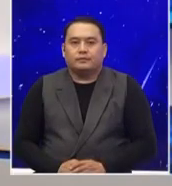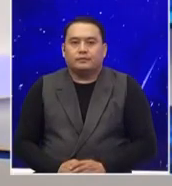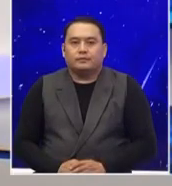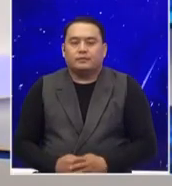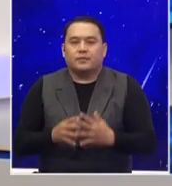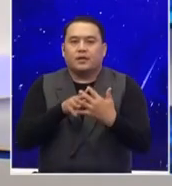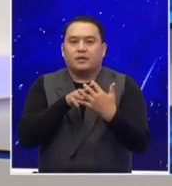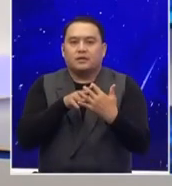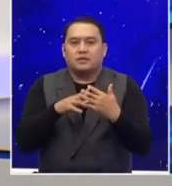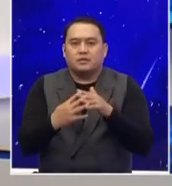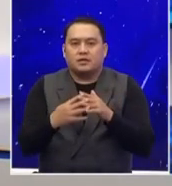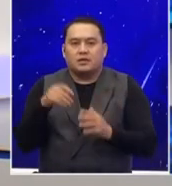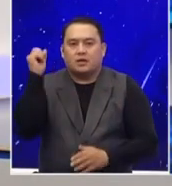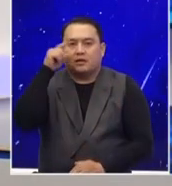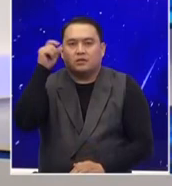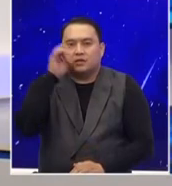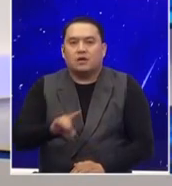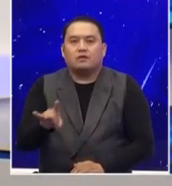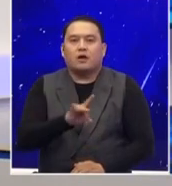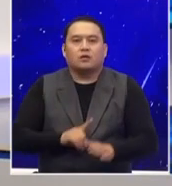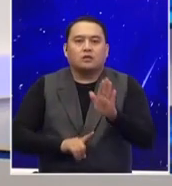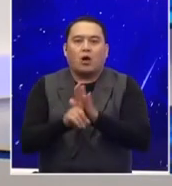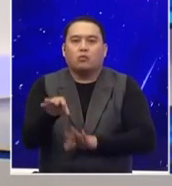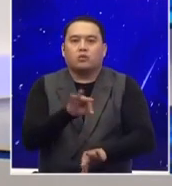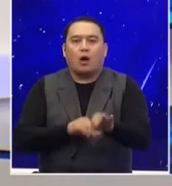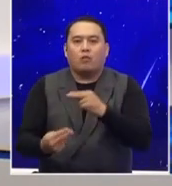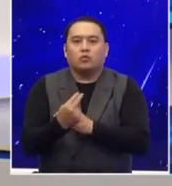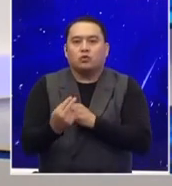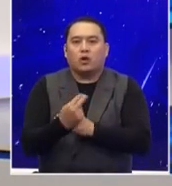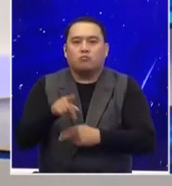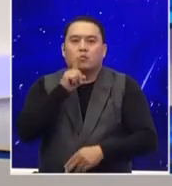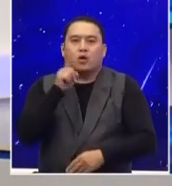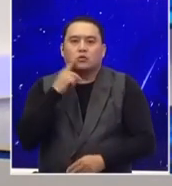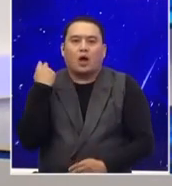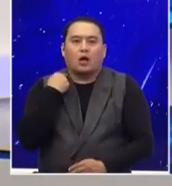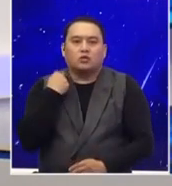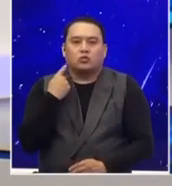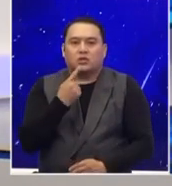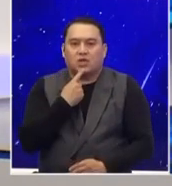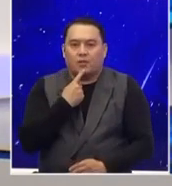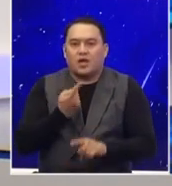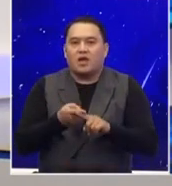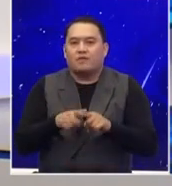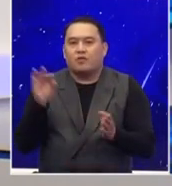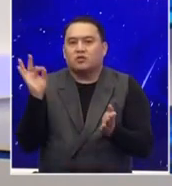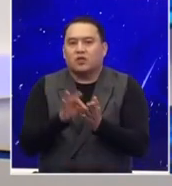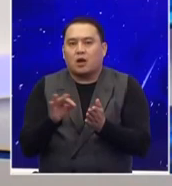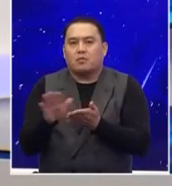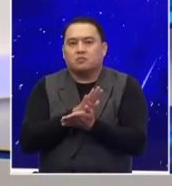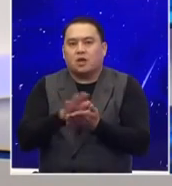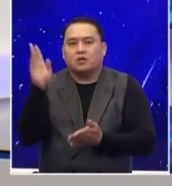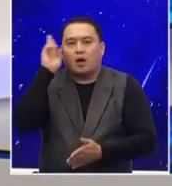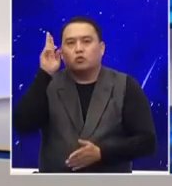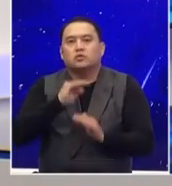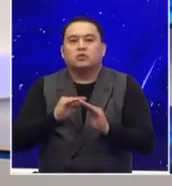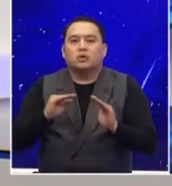В селе Бахтыбай Искельдинского района стартовал проект по обучению местной молодежи английскому языку. Его цель – бесплатное